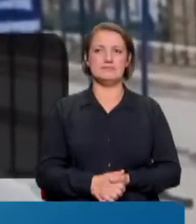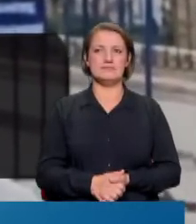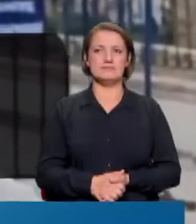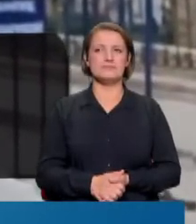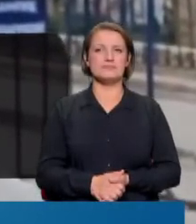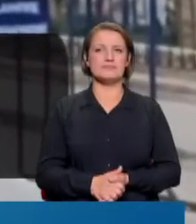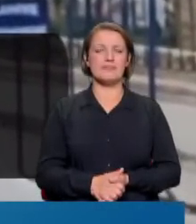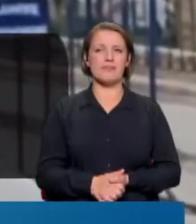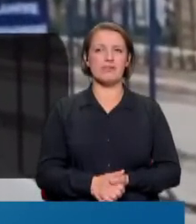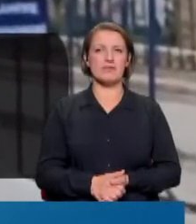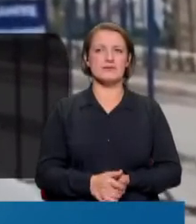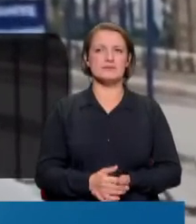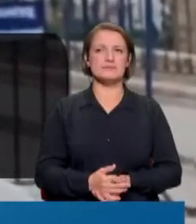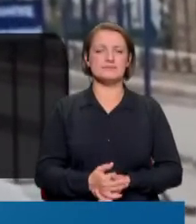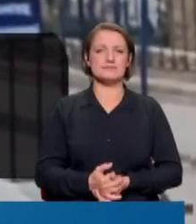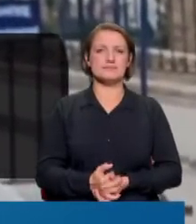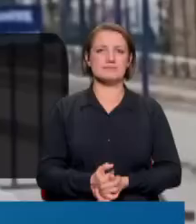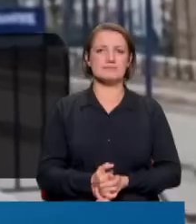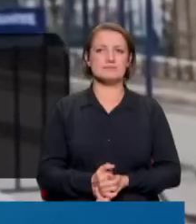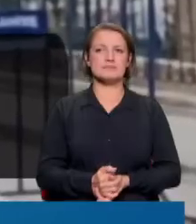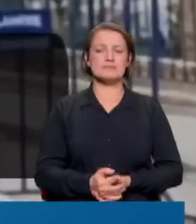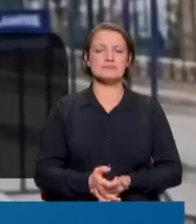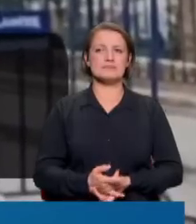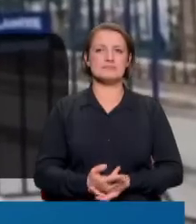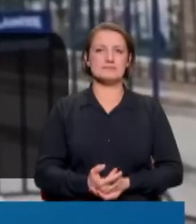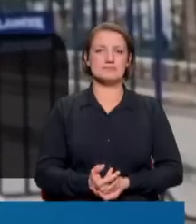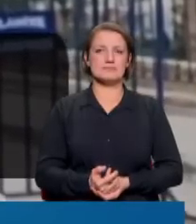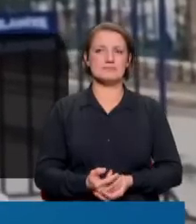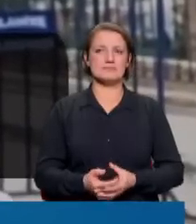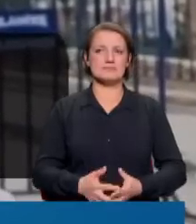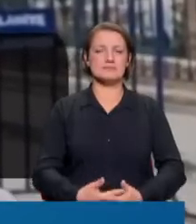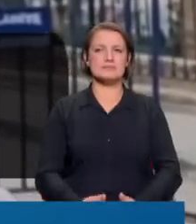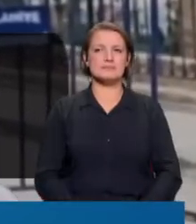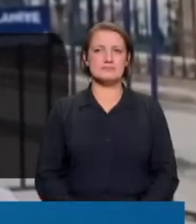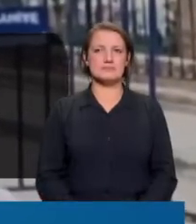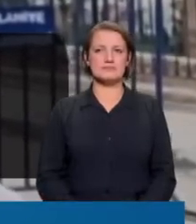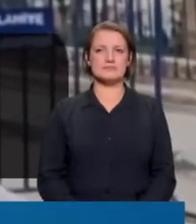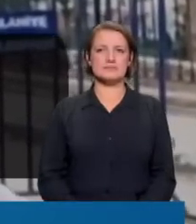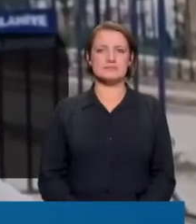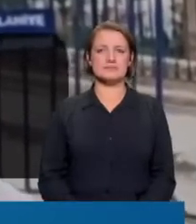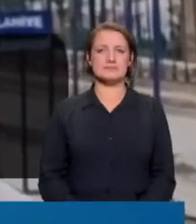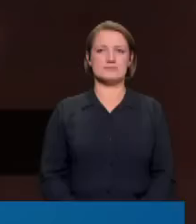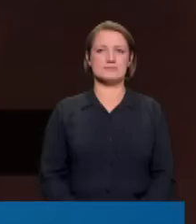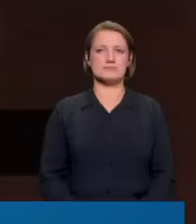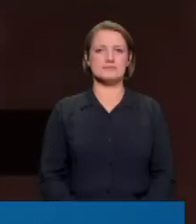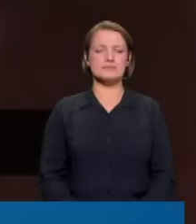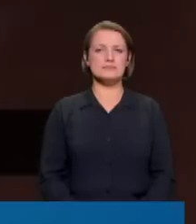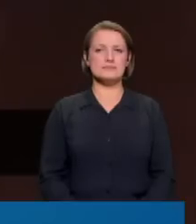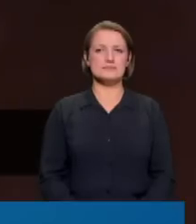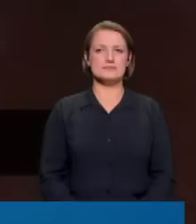geçer gene çalışırız yine kazanırız yine yaparız ama insanlar zarar görm Yeter ki tek temennimiz